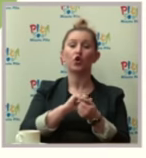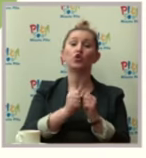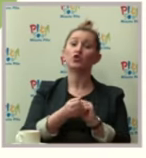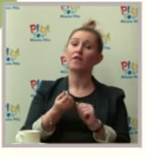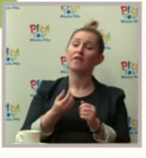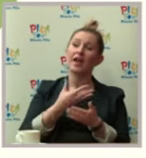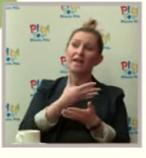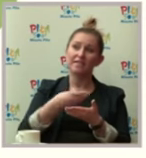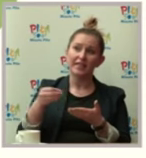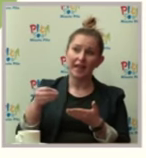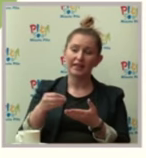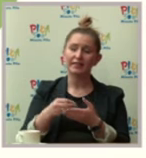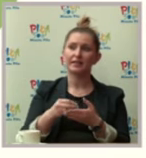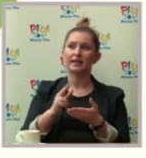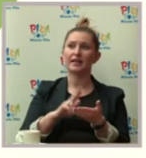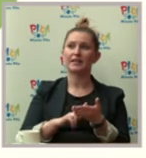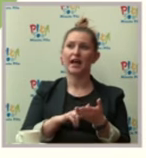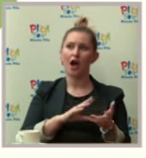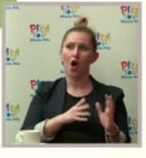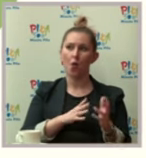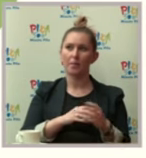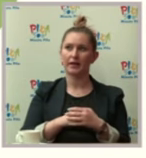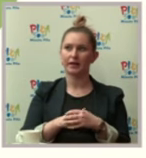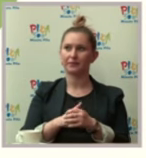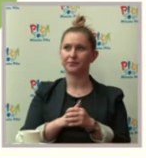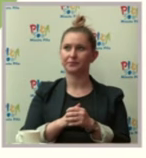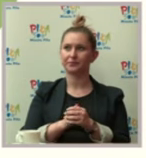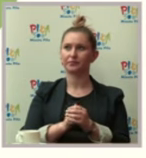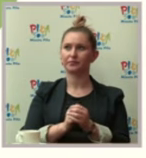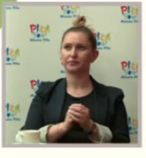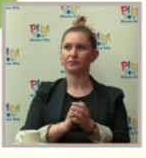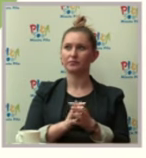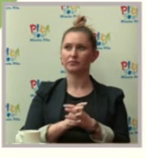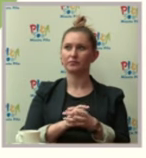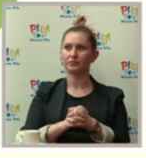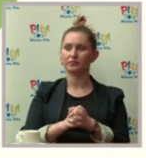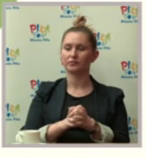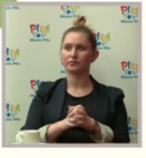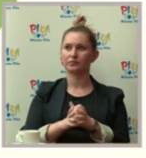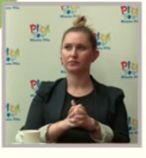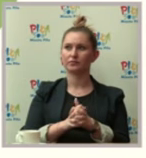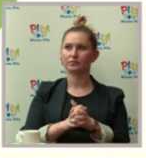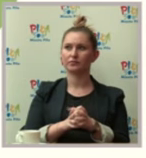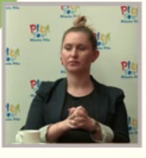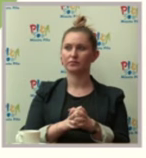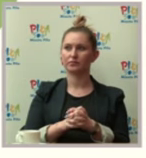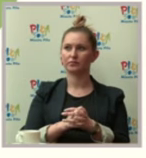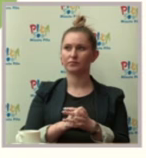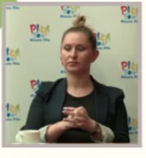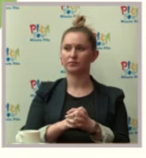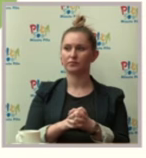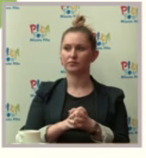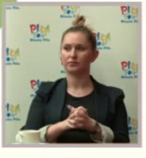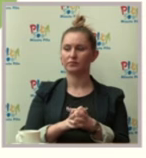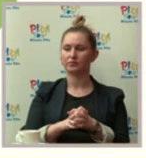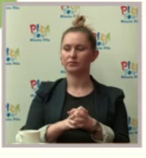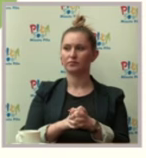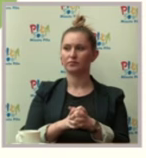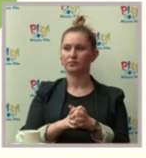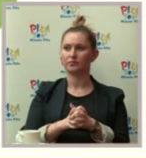pobytu dzieci w pieczy zastępczej. Ustawa ta spowodowała jakby nową sytuację prawną. Kiedyś to była administracja rządowa,